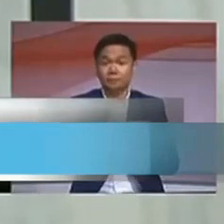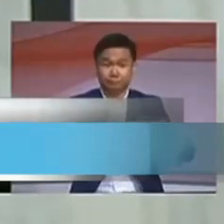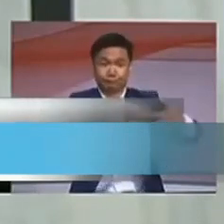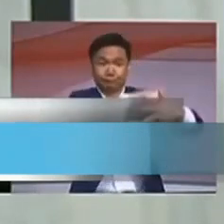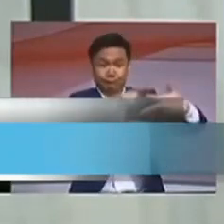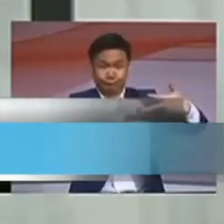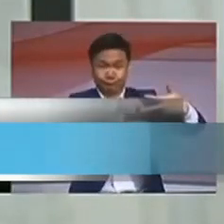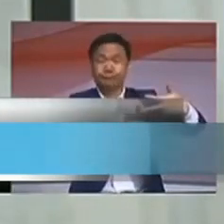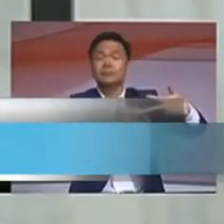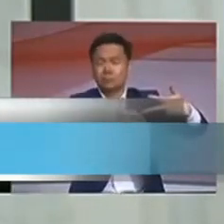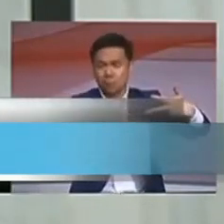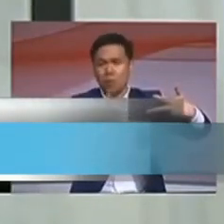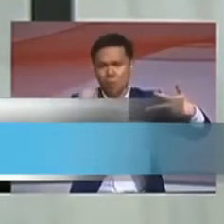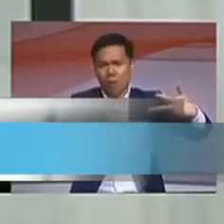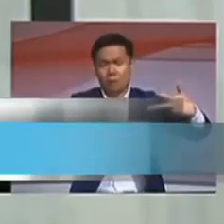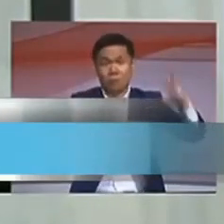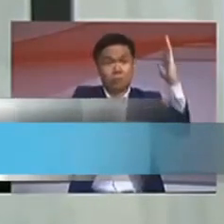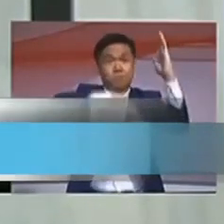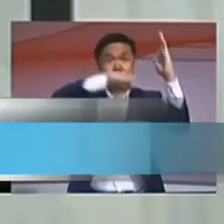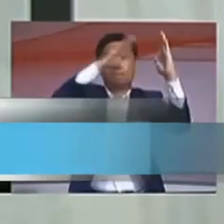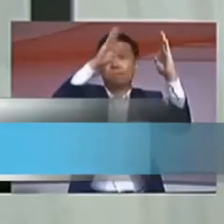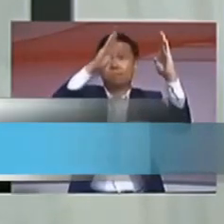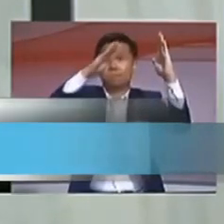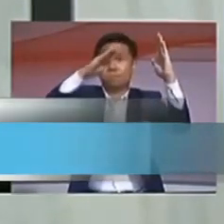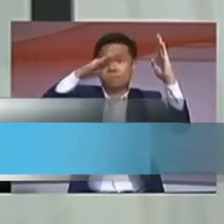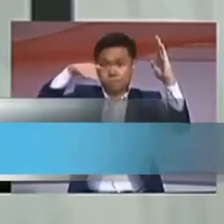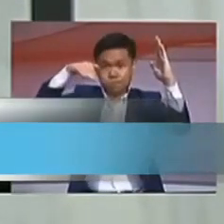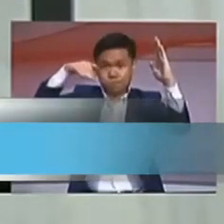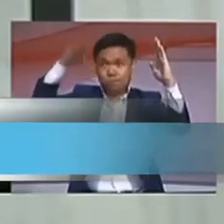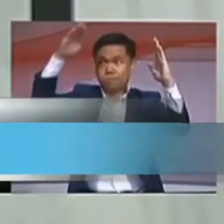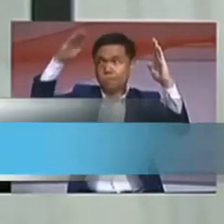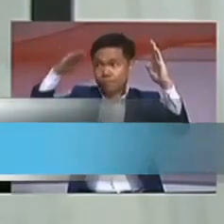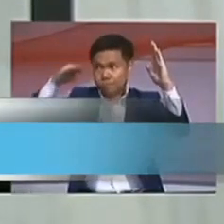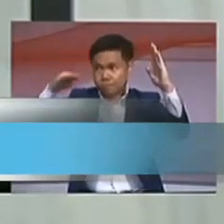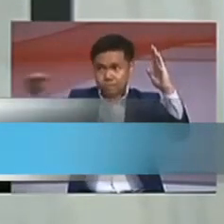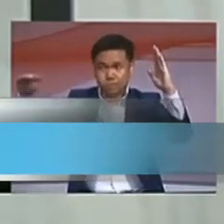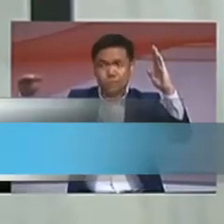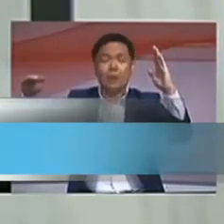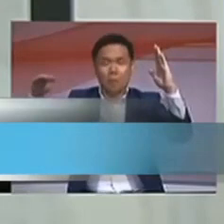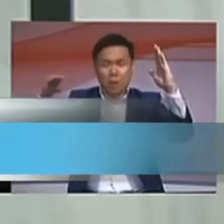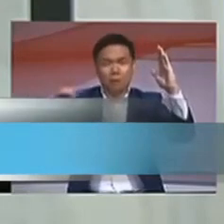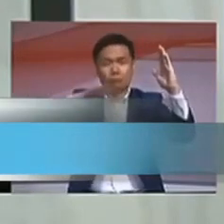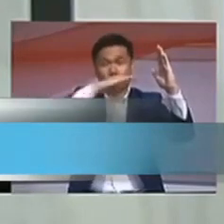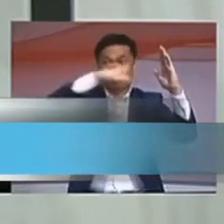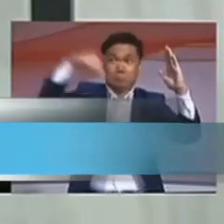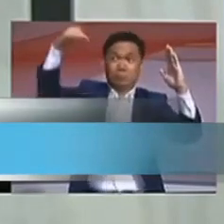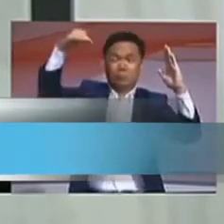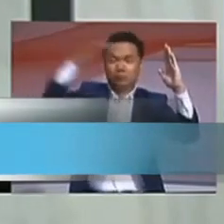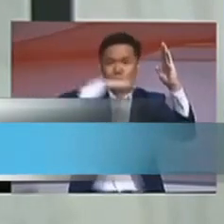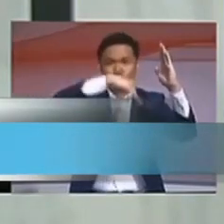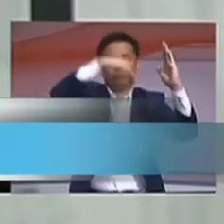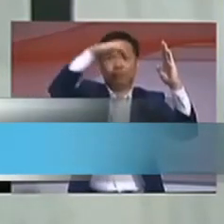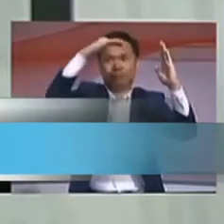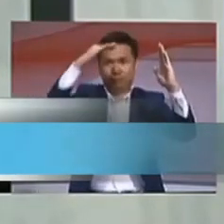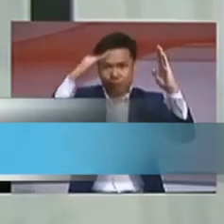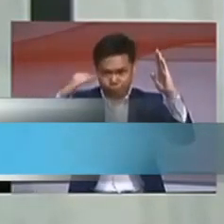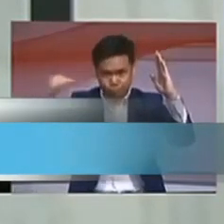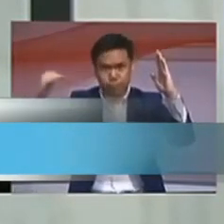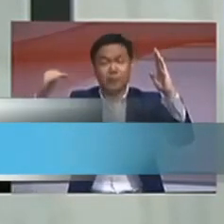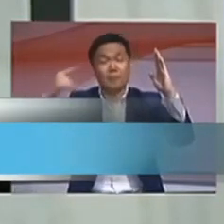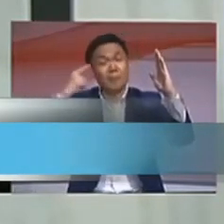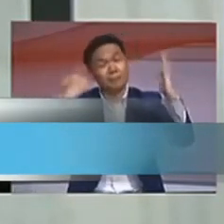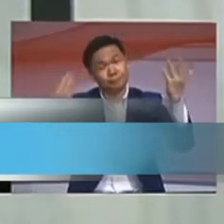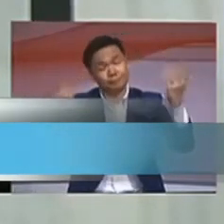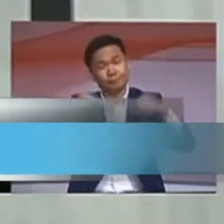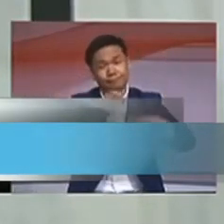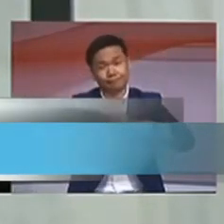harap kita dapat menurunkan, iaitu melengkokkan graf semula, iaitu jangkaan kita ialah mungkin dalam